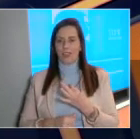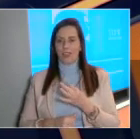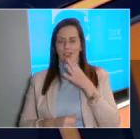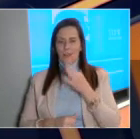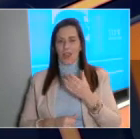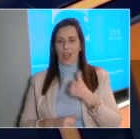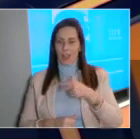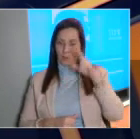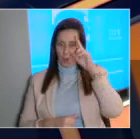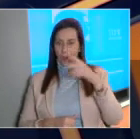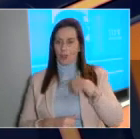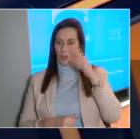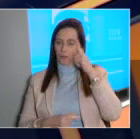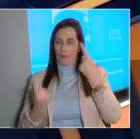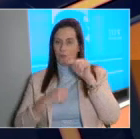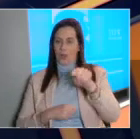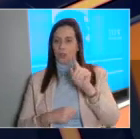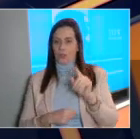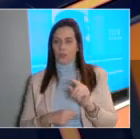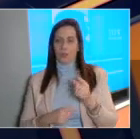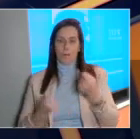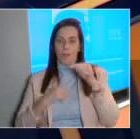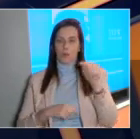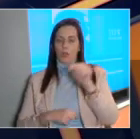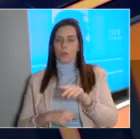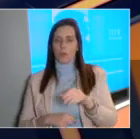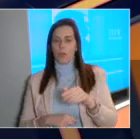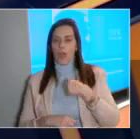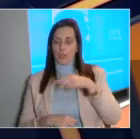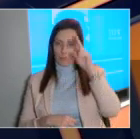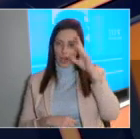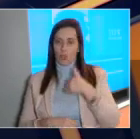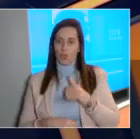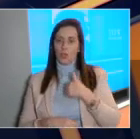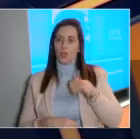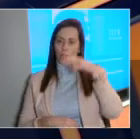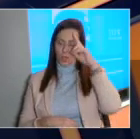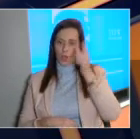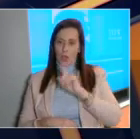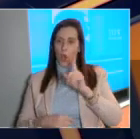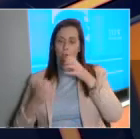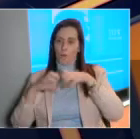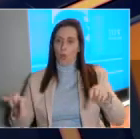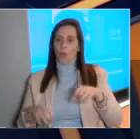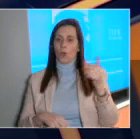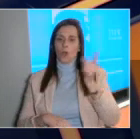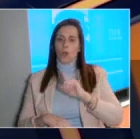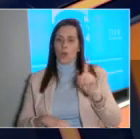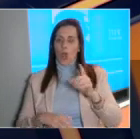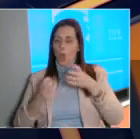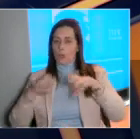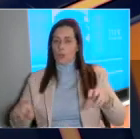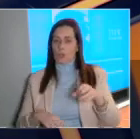חמודה, אני בליכוד, אני לא יודעת מאיפה באת לי ומאיפה הגעת, אני בליכוד, הליכוד לא מפולג, לא